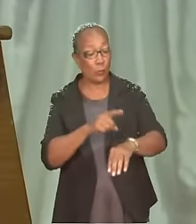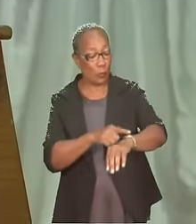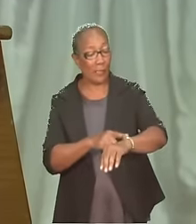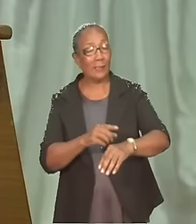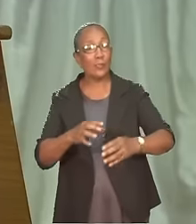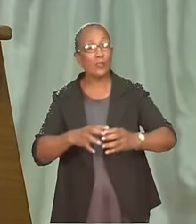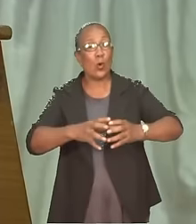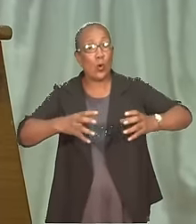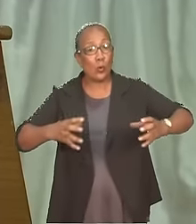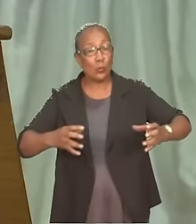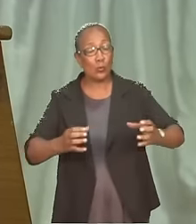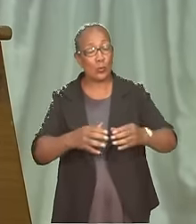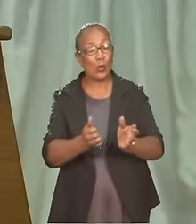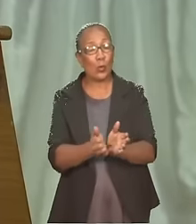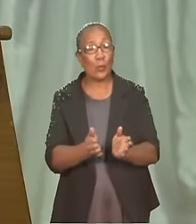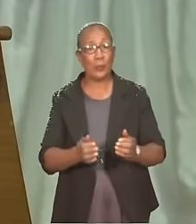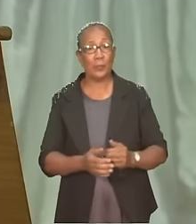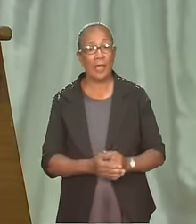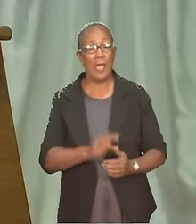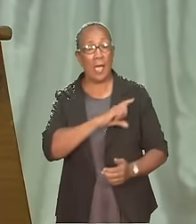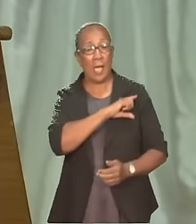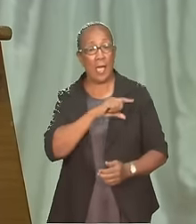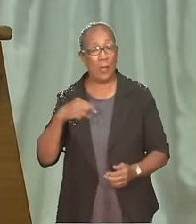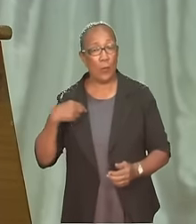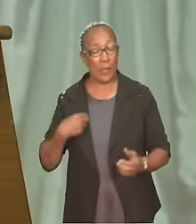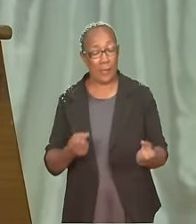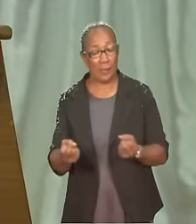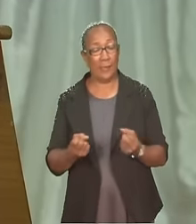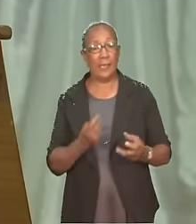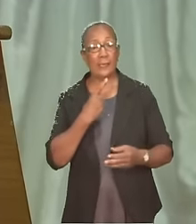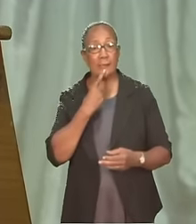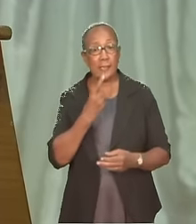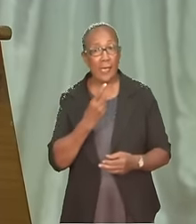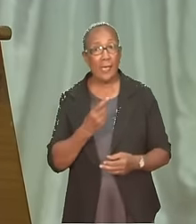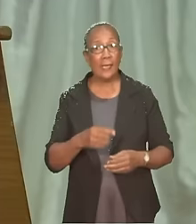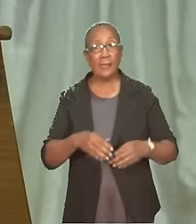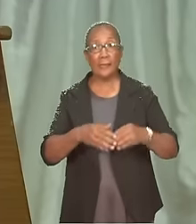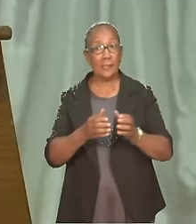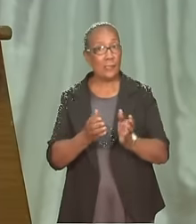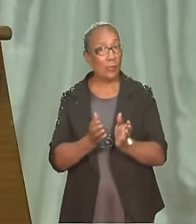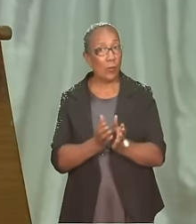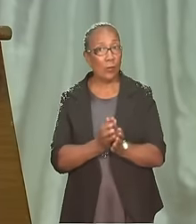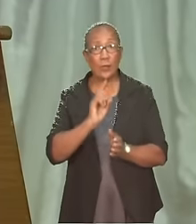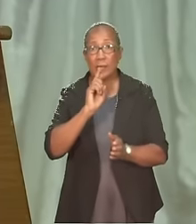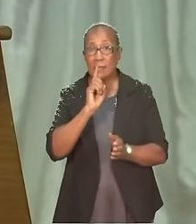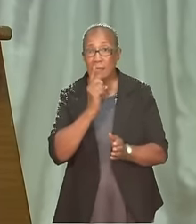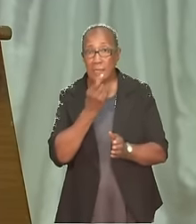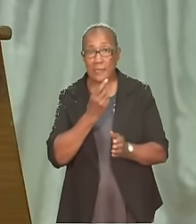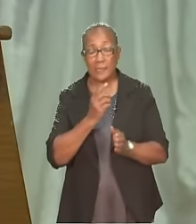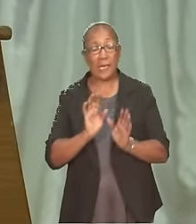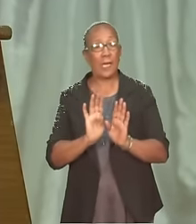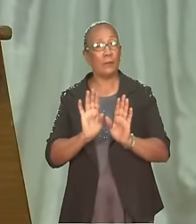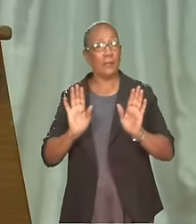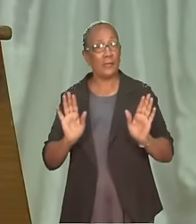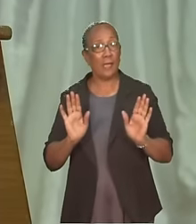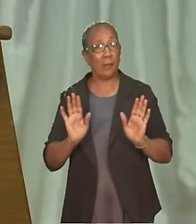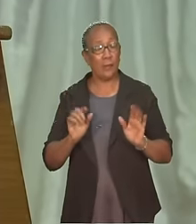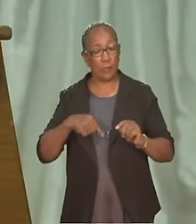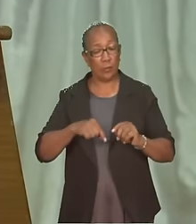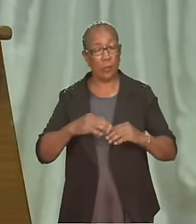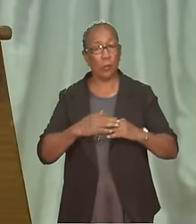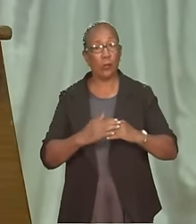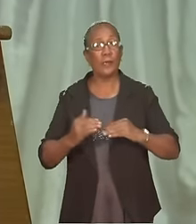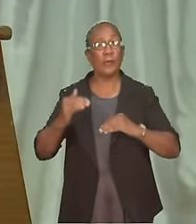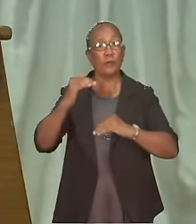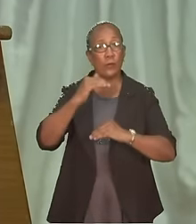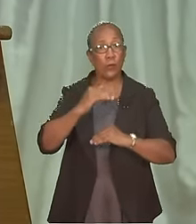groep. En wij zeggen, dan is die de groep die we als eerste gaan beschermen. En deze groep krijgt een verhoging